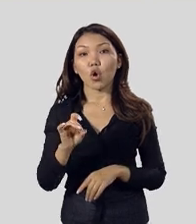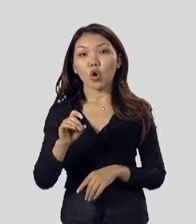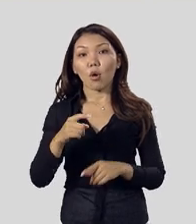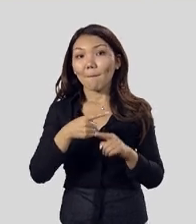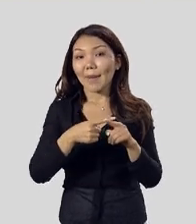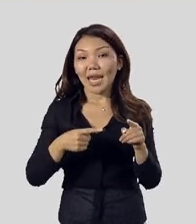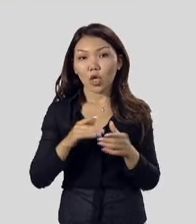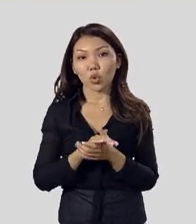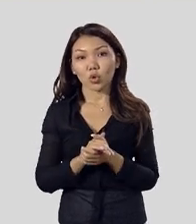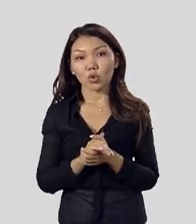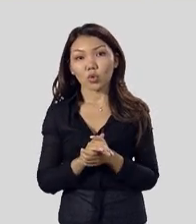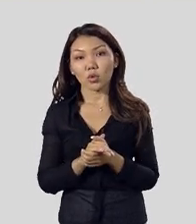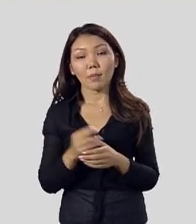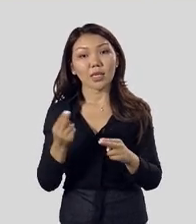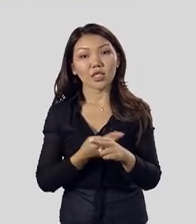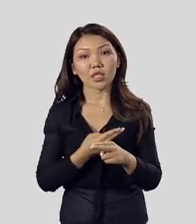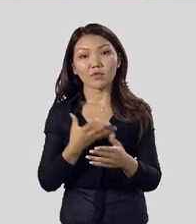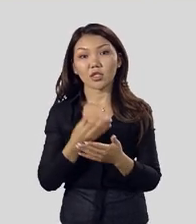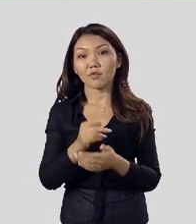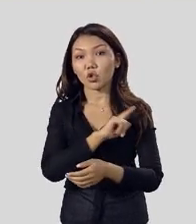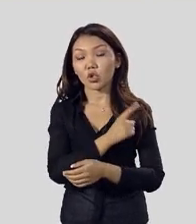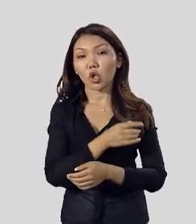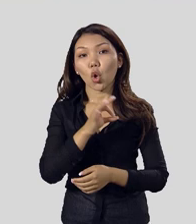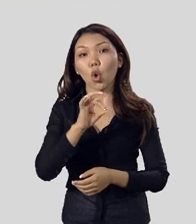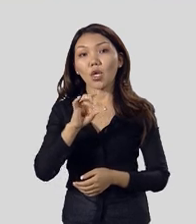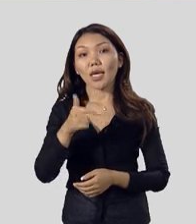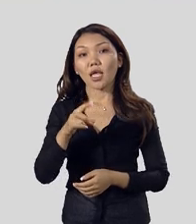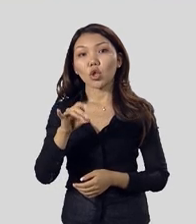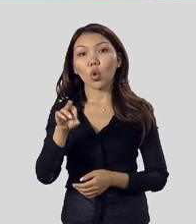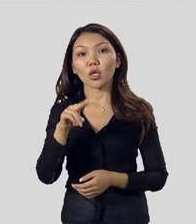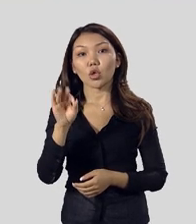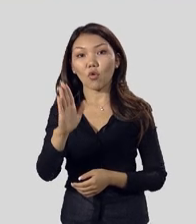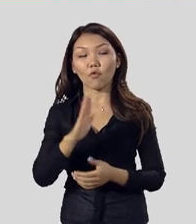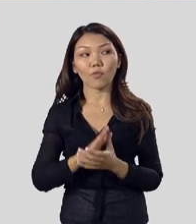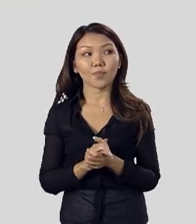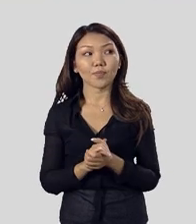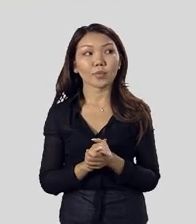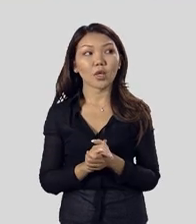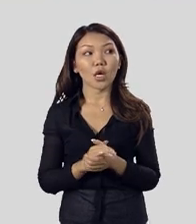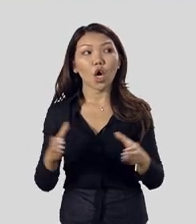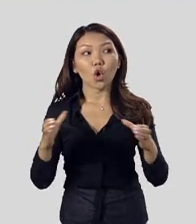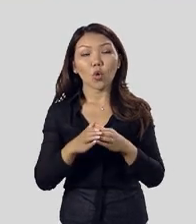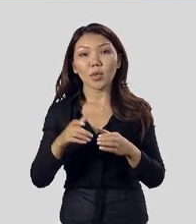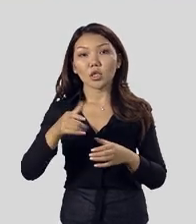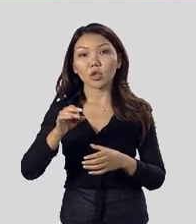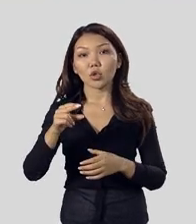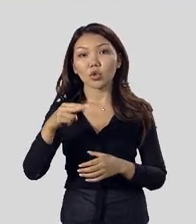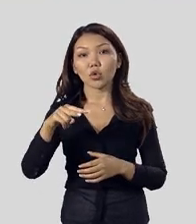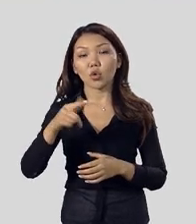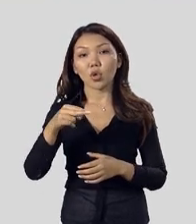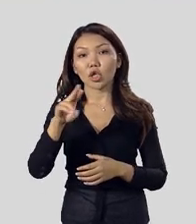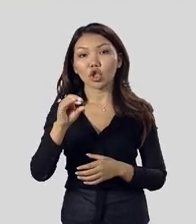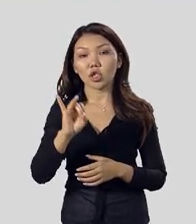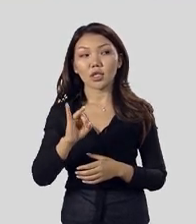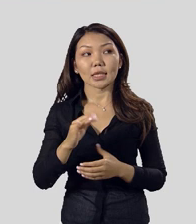функцию органоидов комплекс больше расположен вокруг ядра и имеет